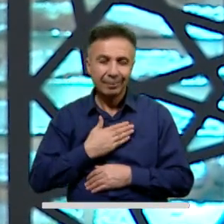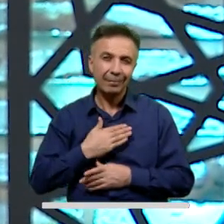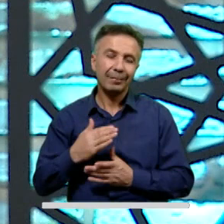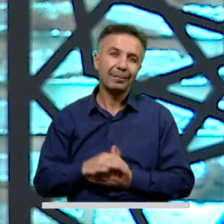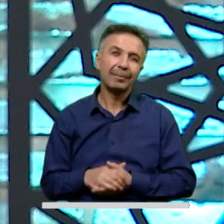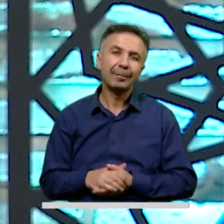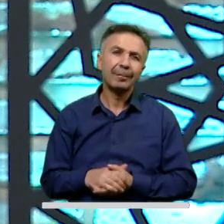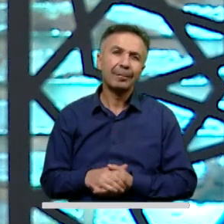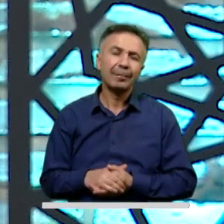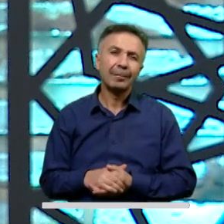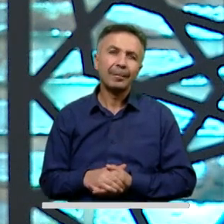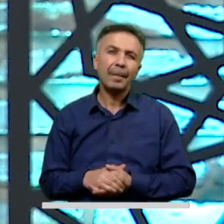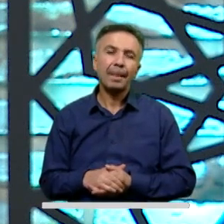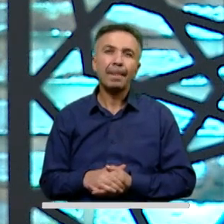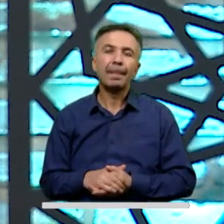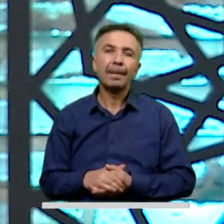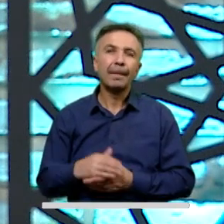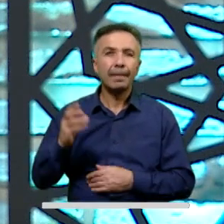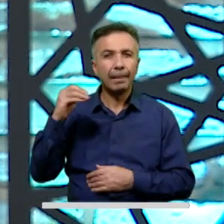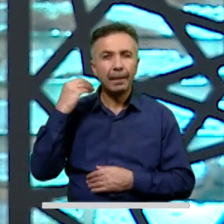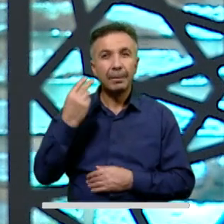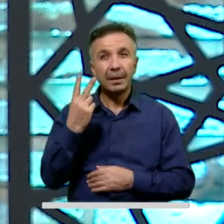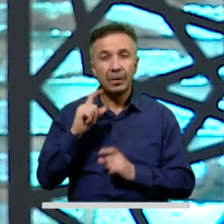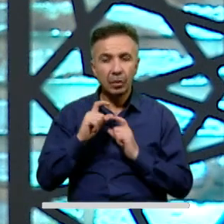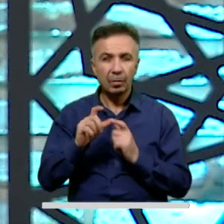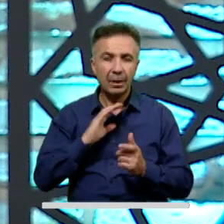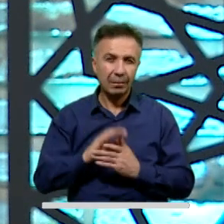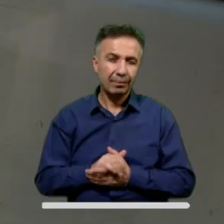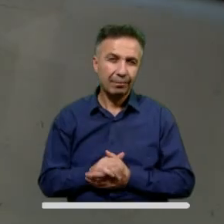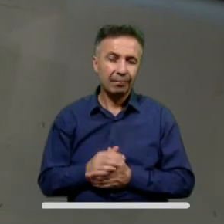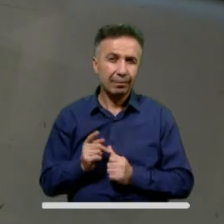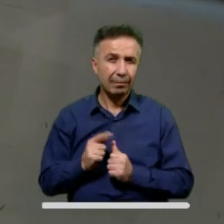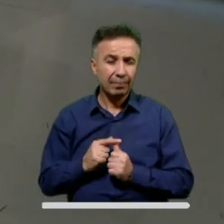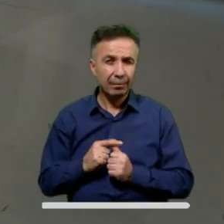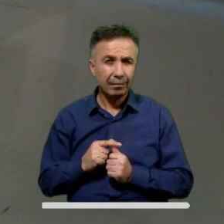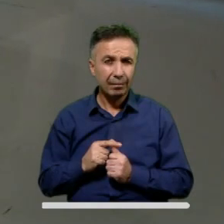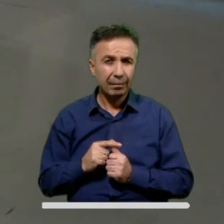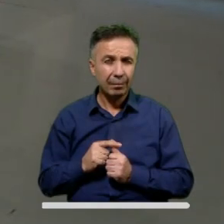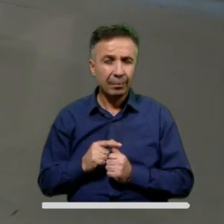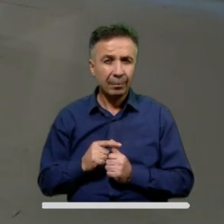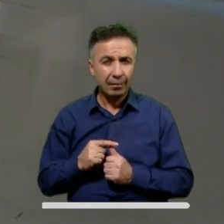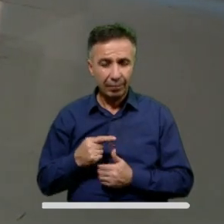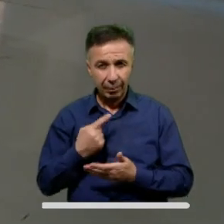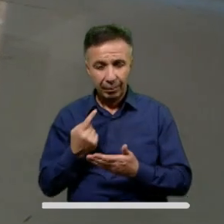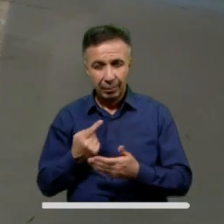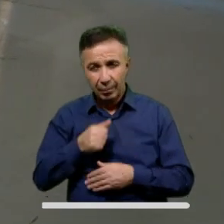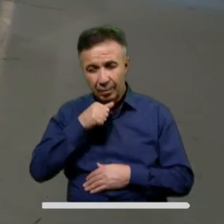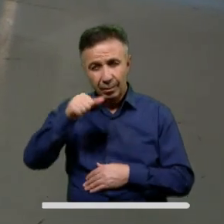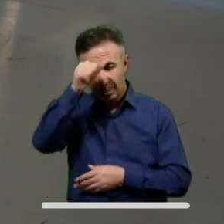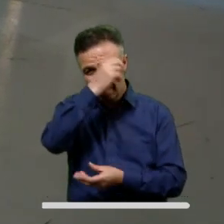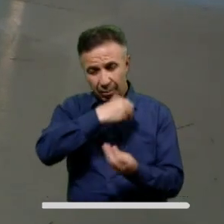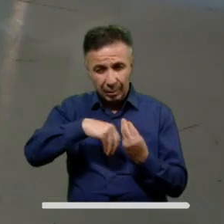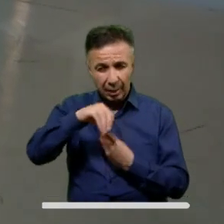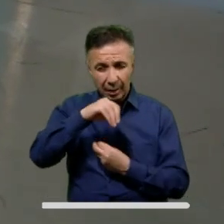Buyurun efendim. Hocam iki sorum olacak. Birincisi, buyurun. Bu kura daha çıkmamış bir